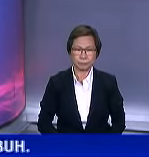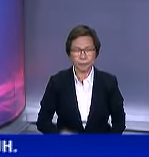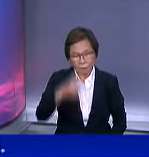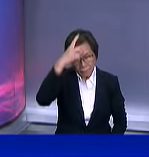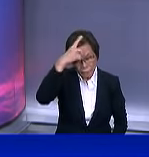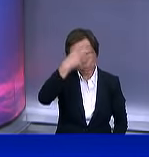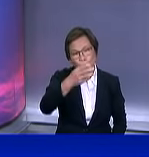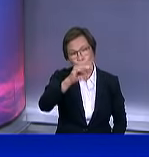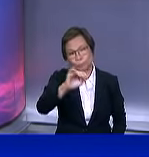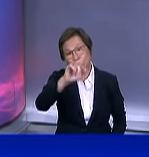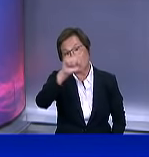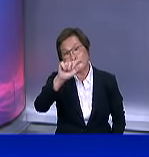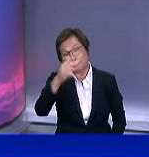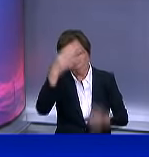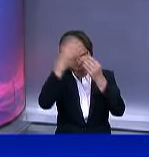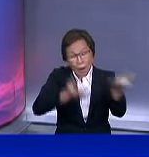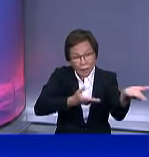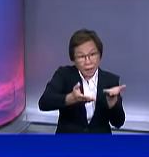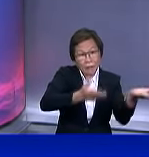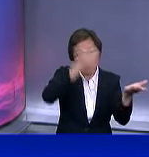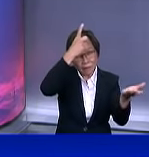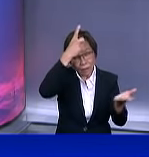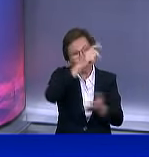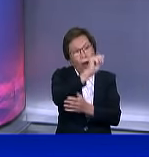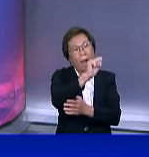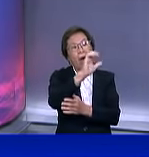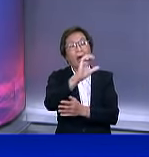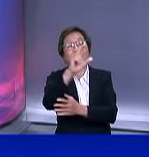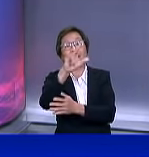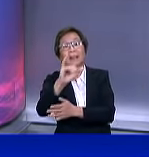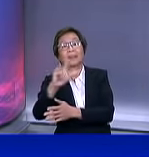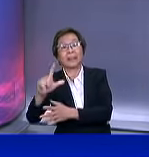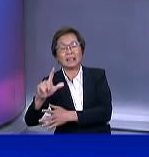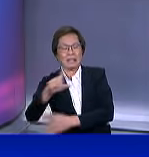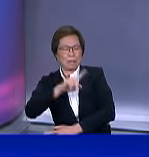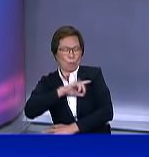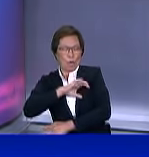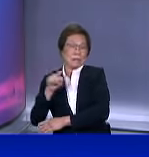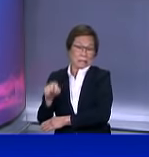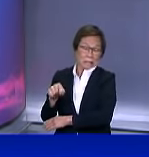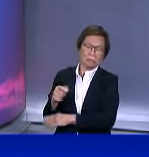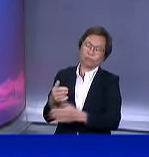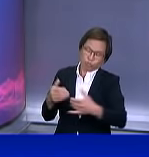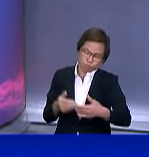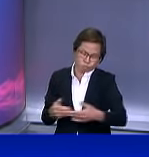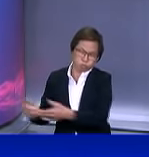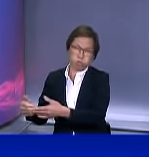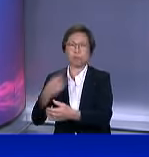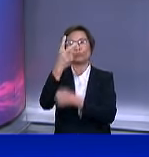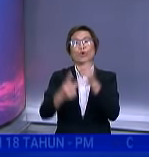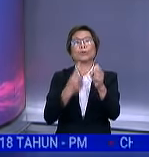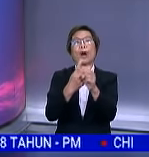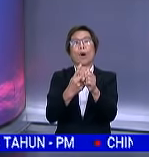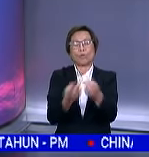Datuk Seri Hamzah turut memaklumkan khidmat Datuk Seri Akril Sani Abdullah Sani sebagai Ketua Polis Negara akan dilanjutkan selama